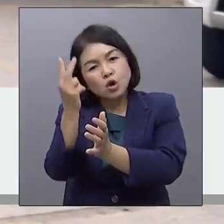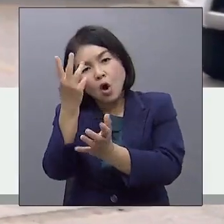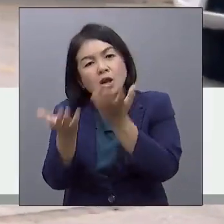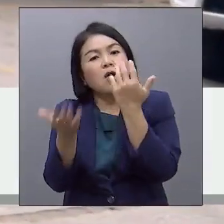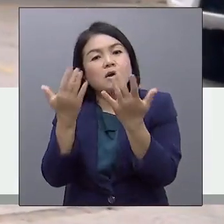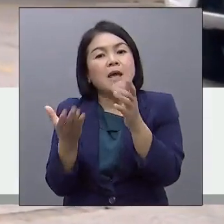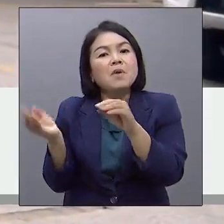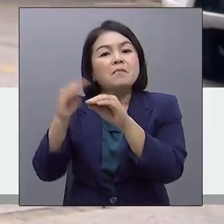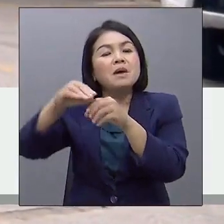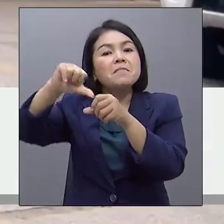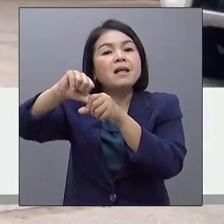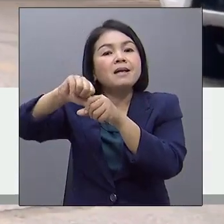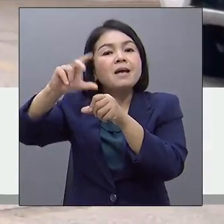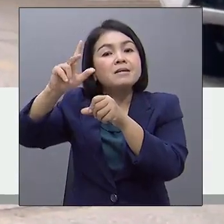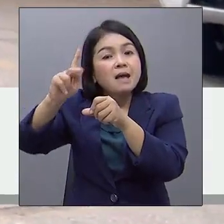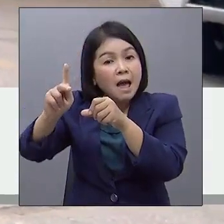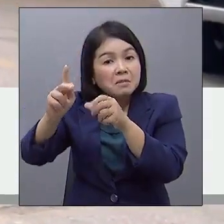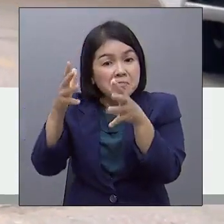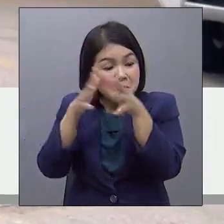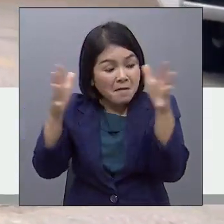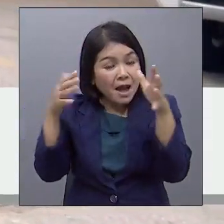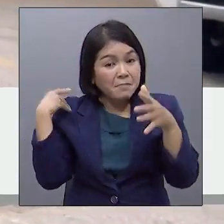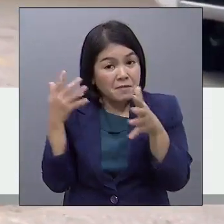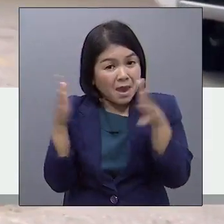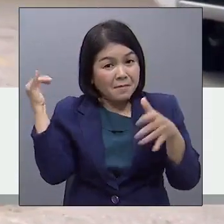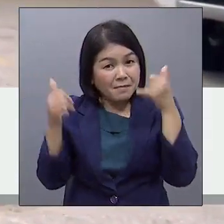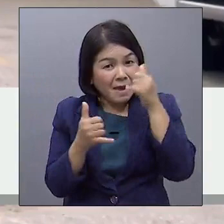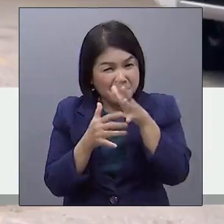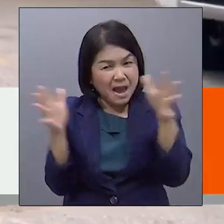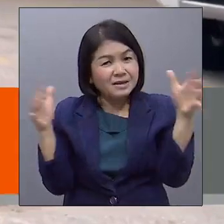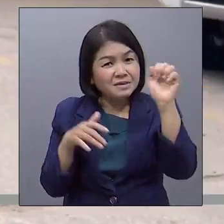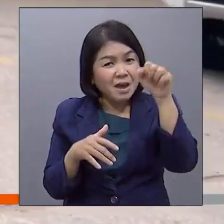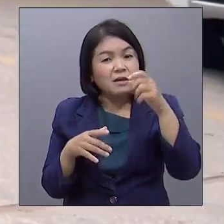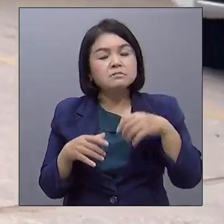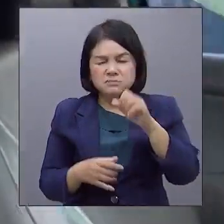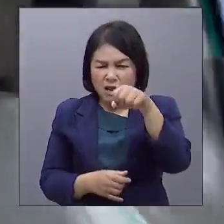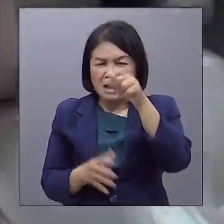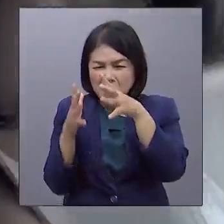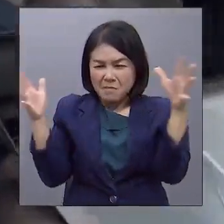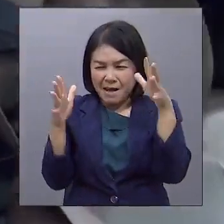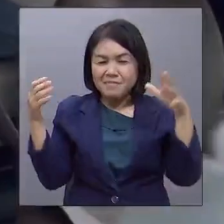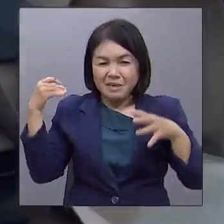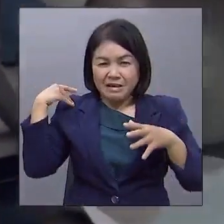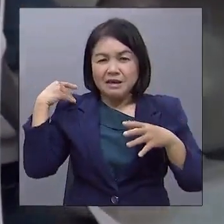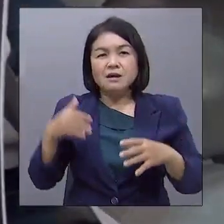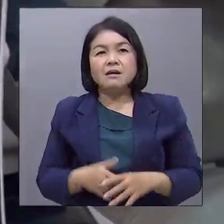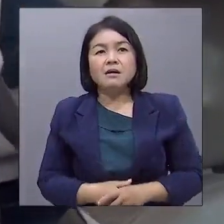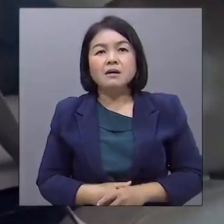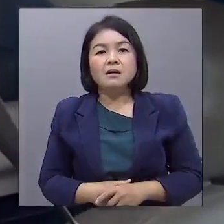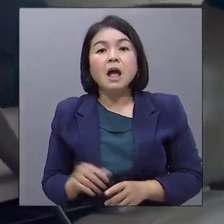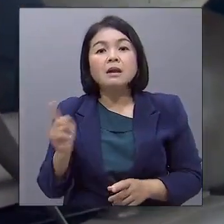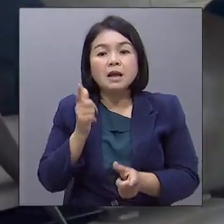ก็มาค่ะ ซึ่งอาจจะมากผิดปกติหรือเปล่าวันนี้หมายถึงว่ามากกว่าทุกวันหรือเปล่าวันนี ้ใช ่ ค ่ ะ บวกคุ้งเหร